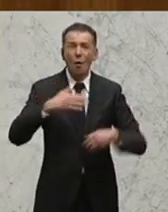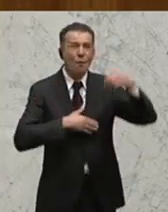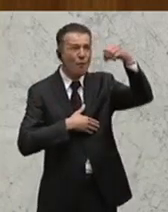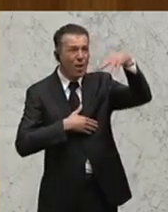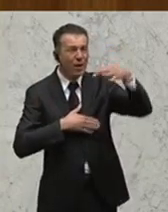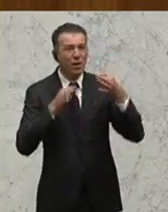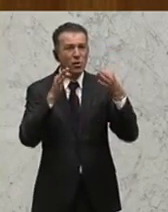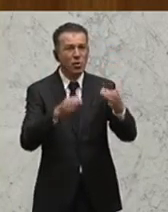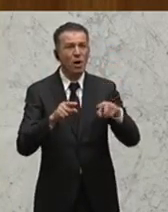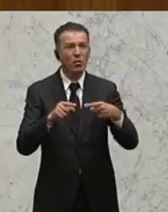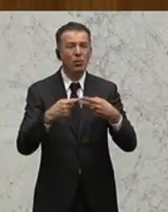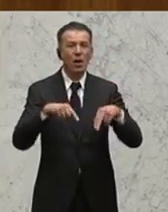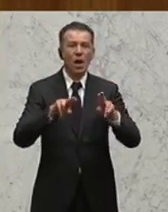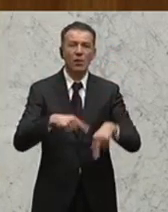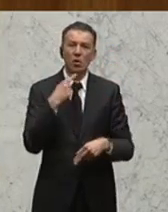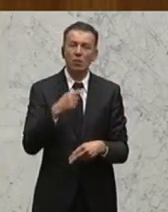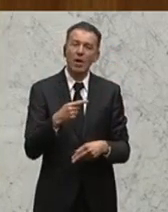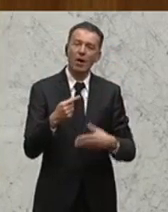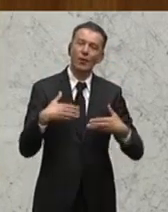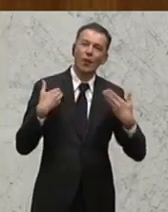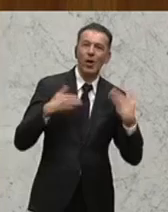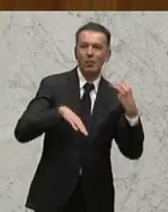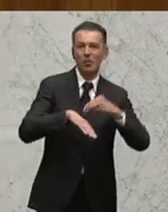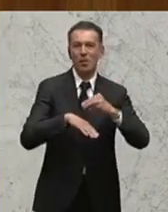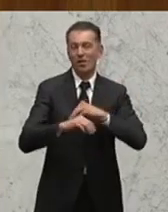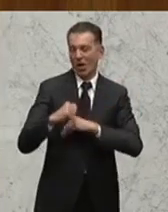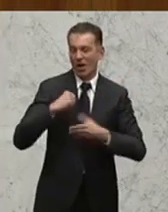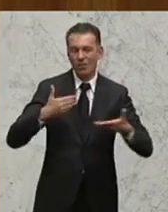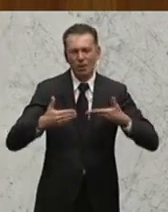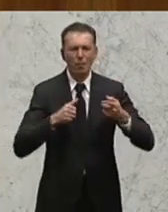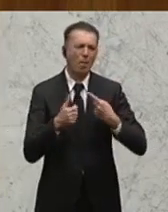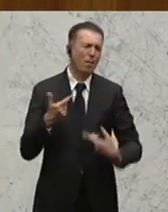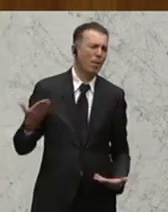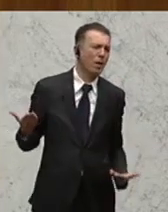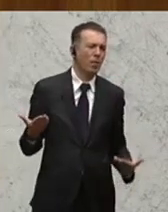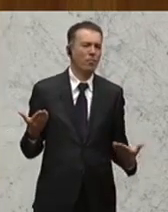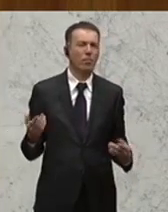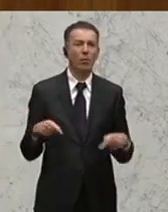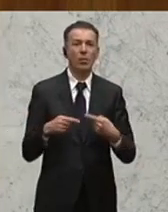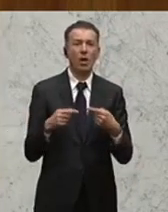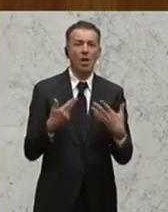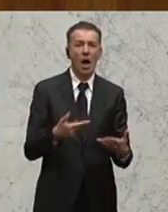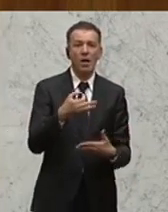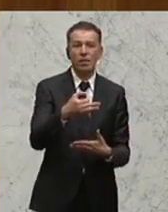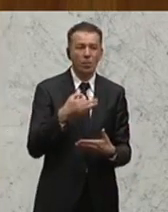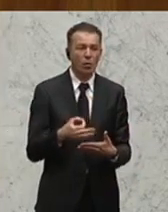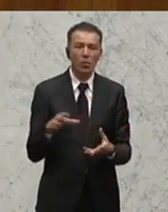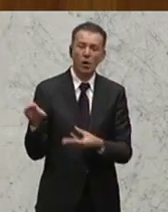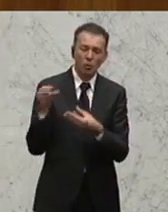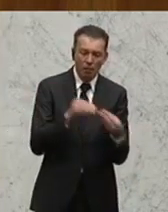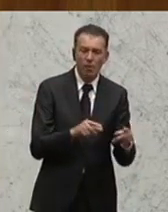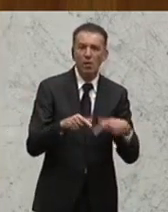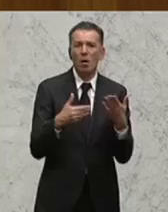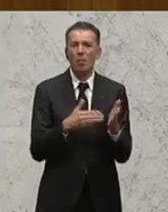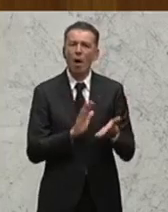teilt mir der zuständige Landesrat mit, es freut mich, dir mitzuteilen, dass in der gestrigen Sitzung und so weiter, und dann werden 80% angewiesen, und dann braucht